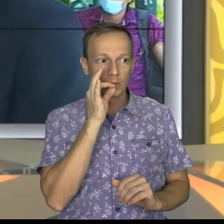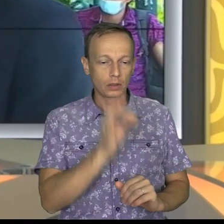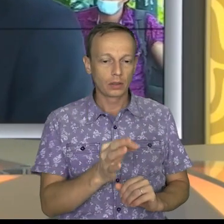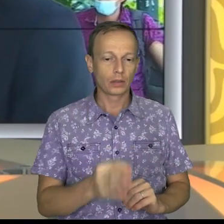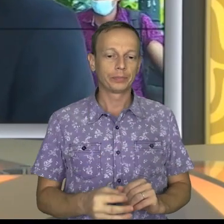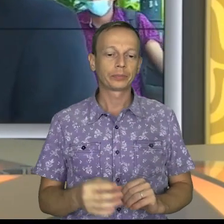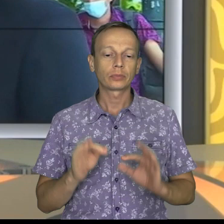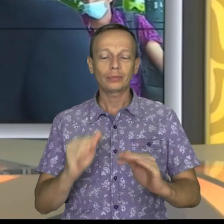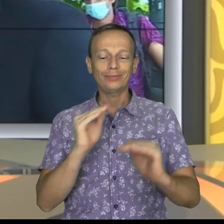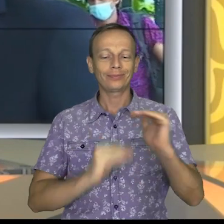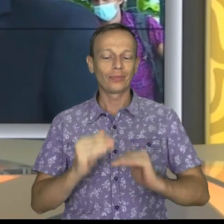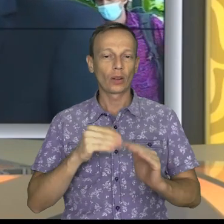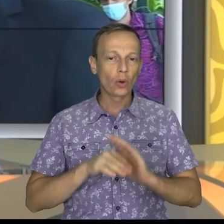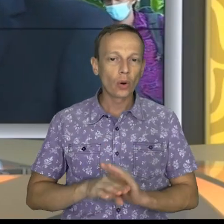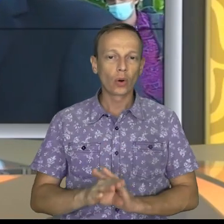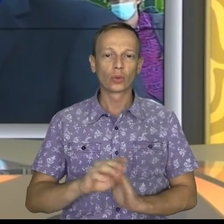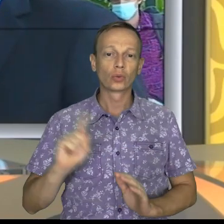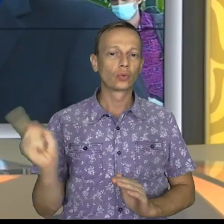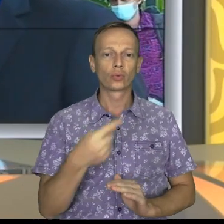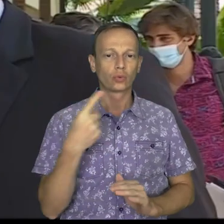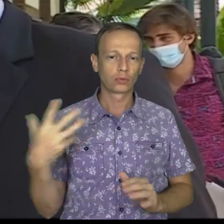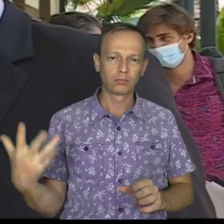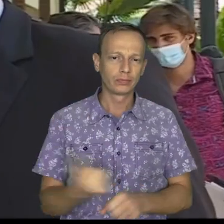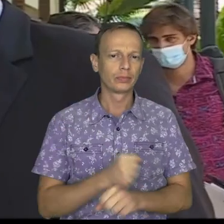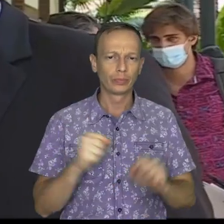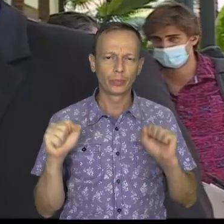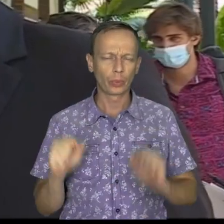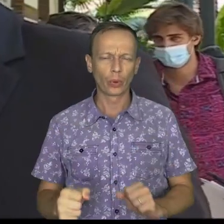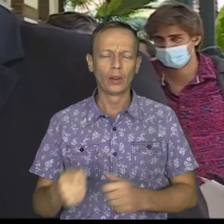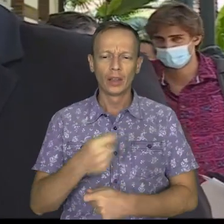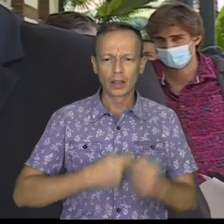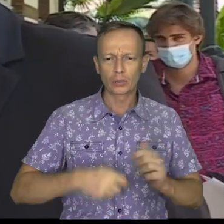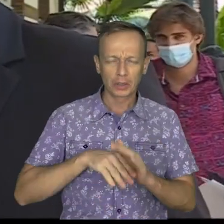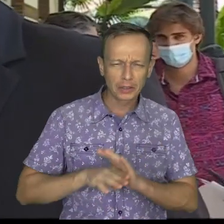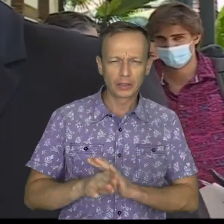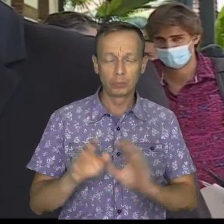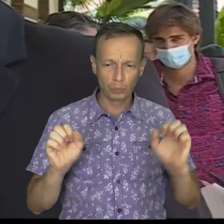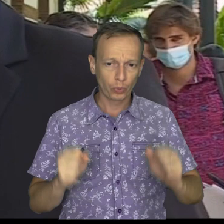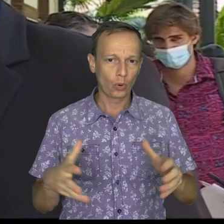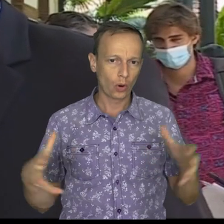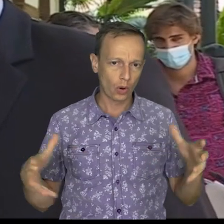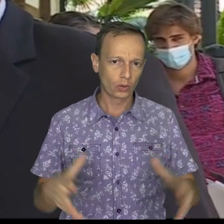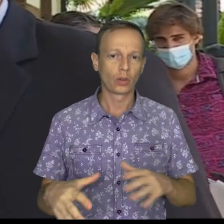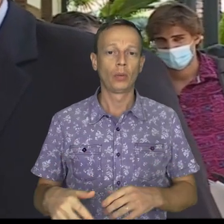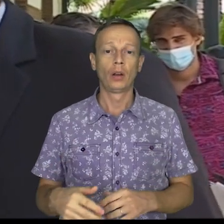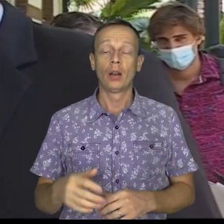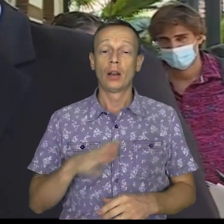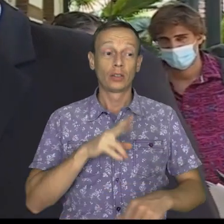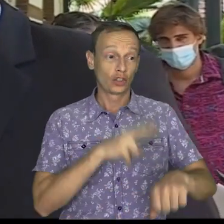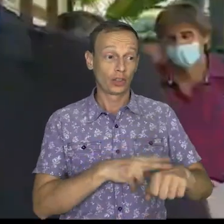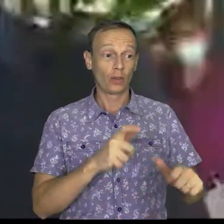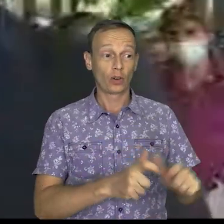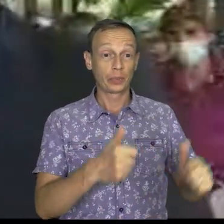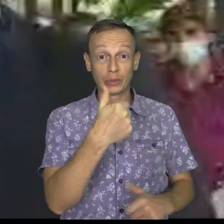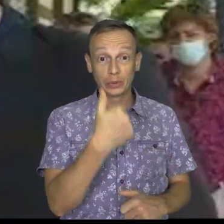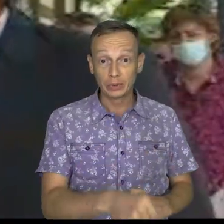J'ai oublié de dire qu'effectivement, ce plan de relance, nous allons tous le réussir. Ce redressement économique, nous allons tous le réussir. Pas uniquement avec